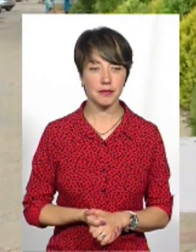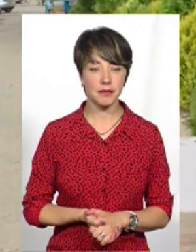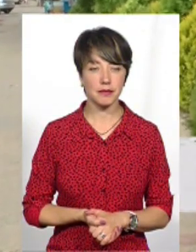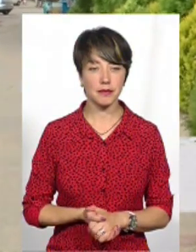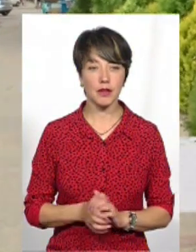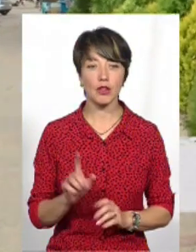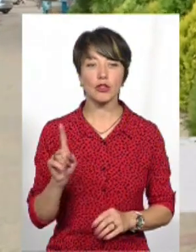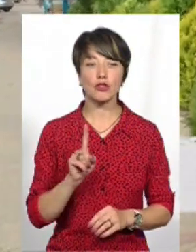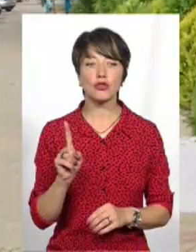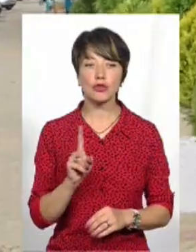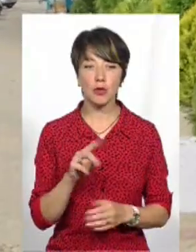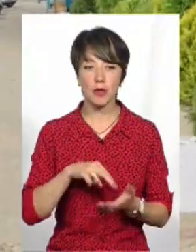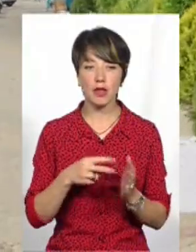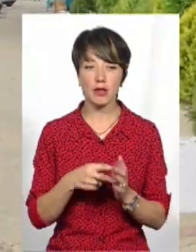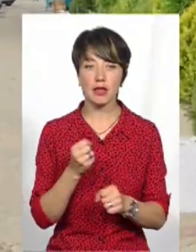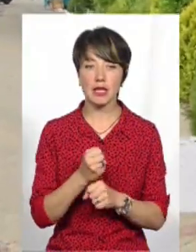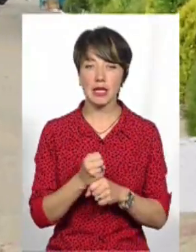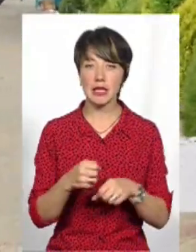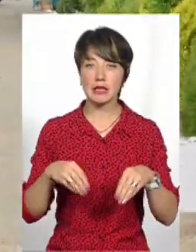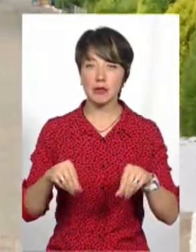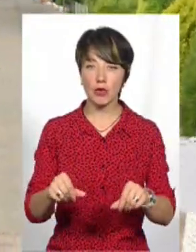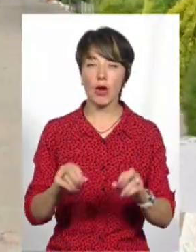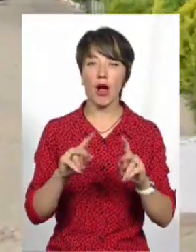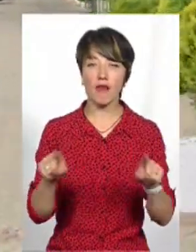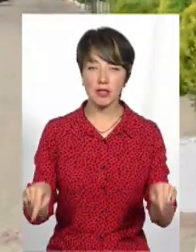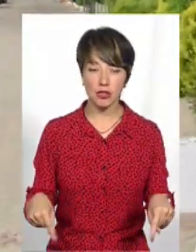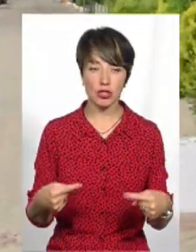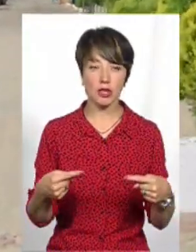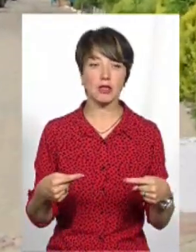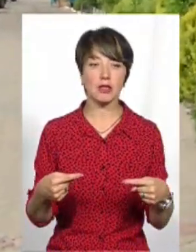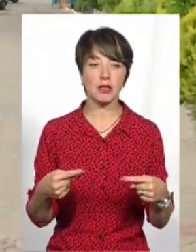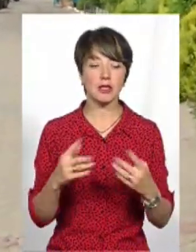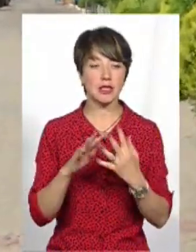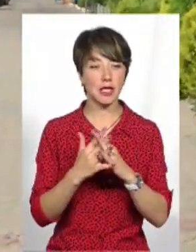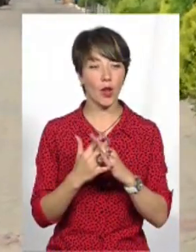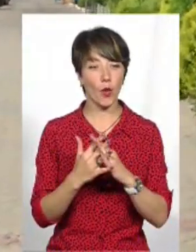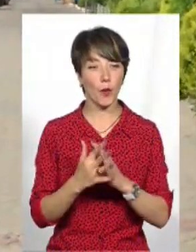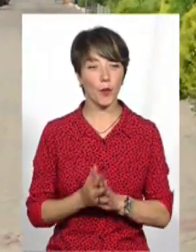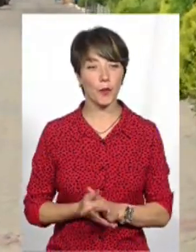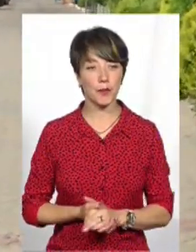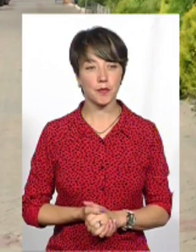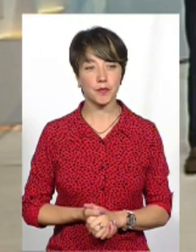Что они собираются делать с землей и вообще как они собираются возрождать село?